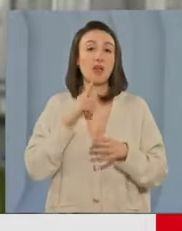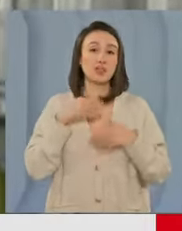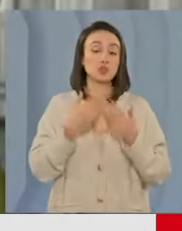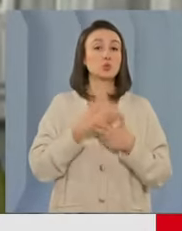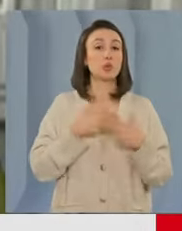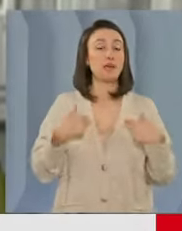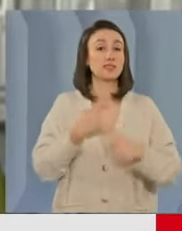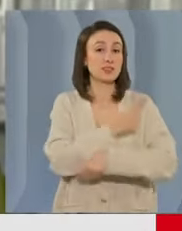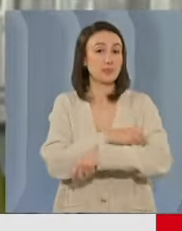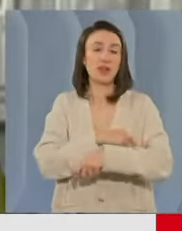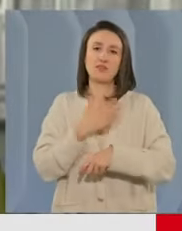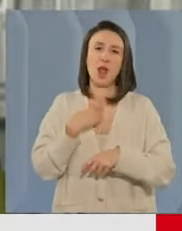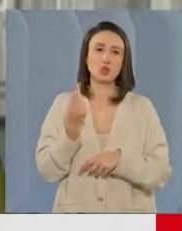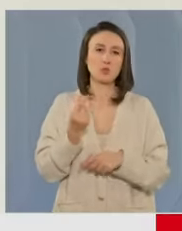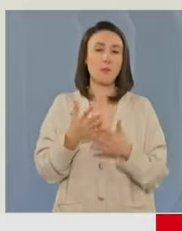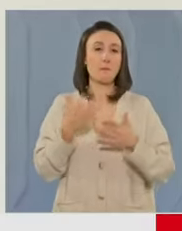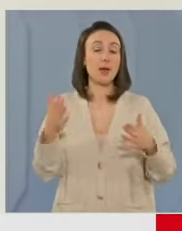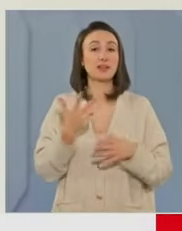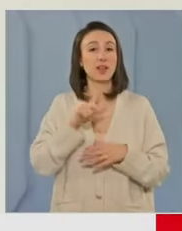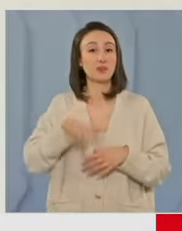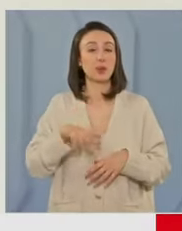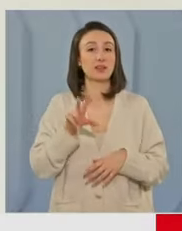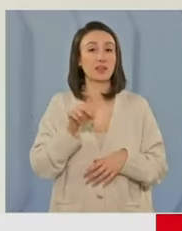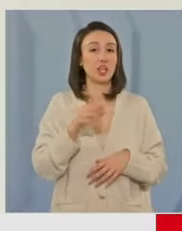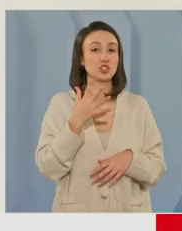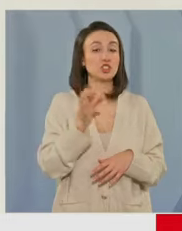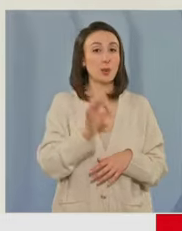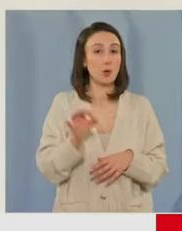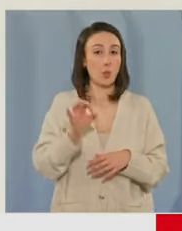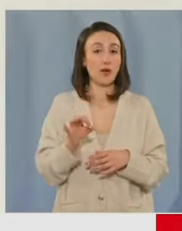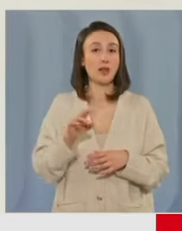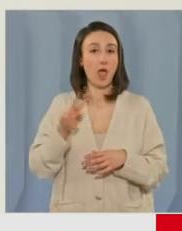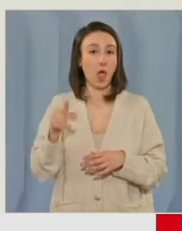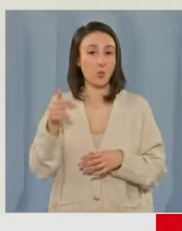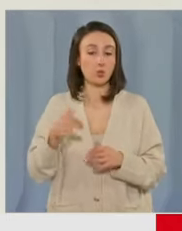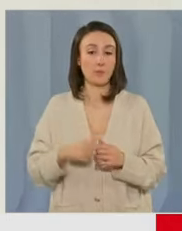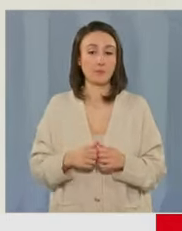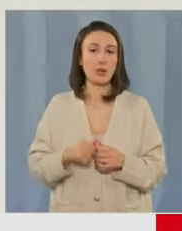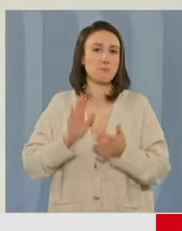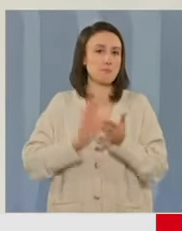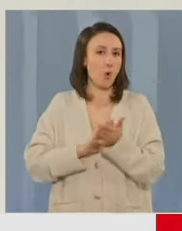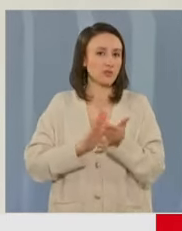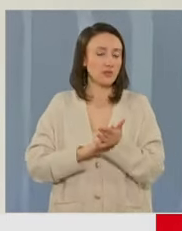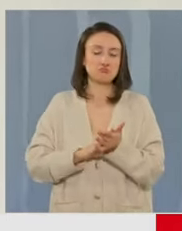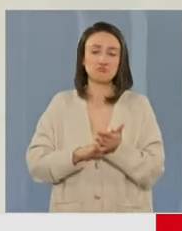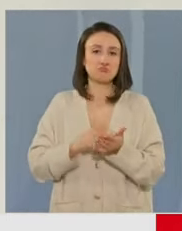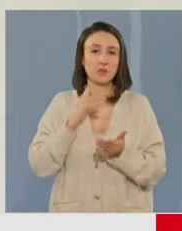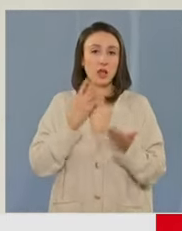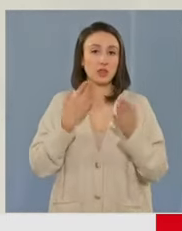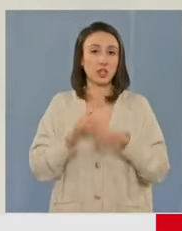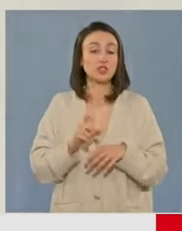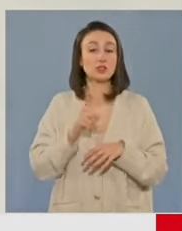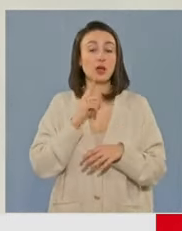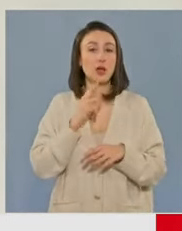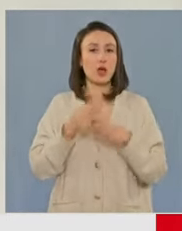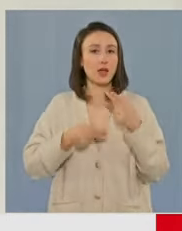judecată spitalul și cere o sumă uriașă 3,35 de milioane de euro motivația decesul a fost cauzat de